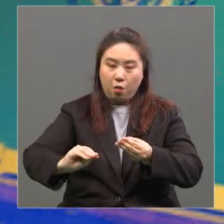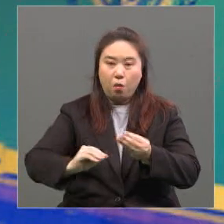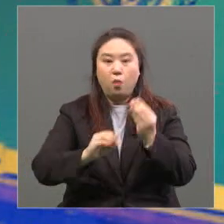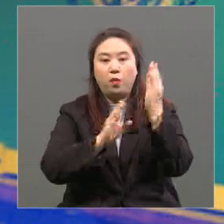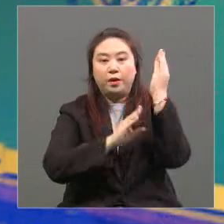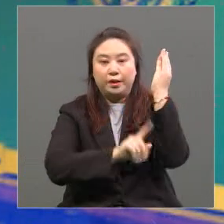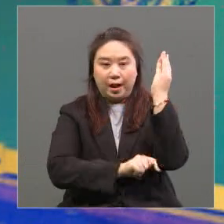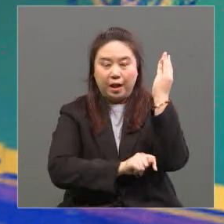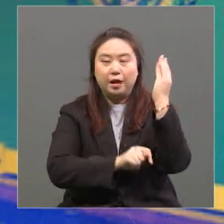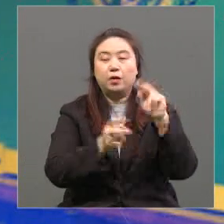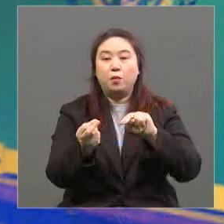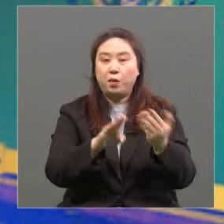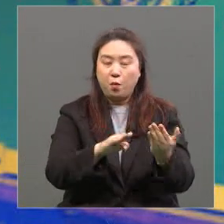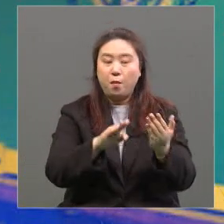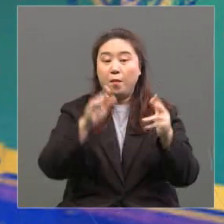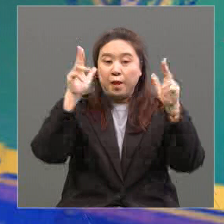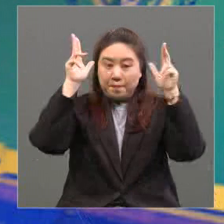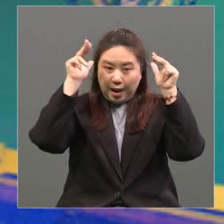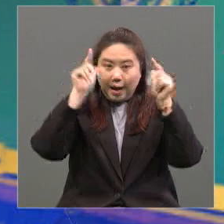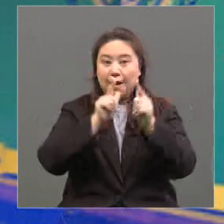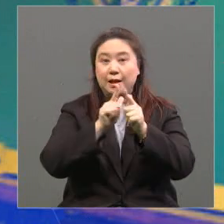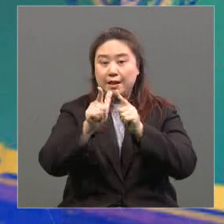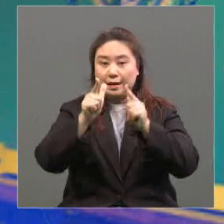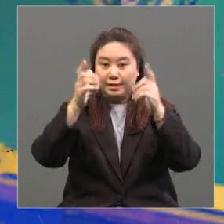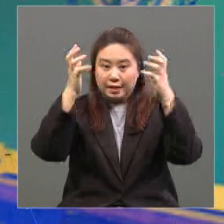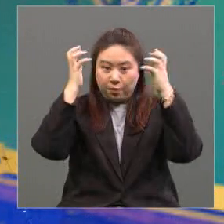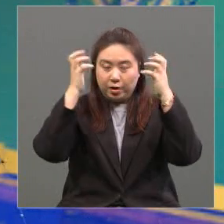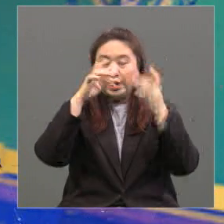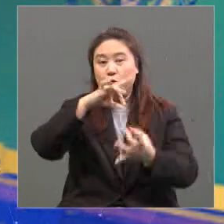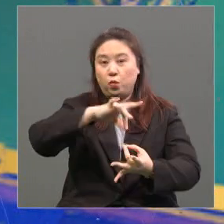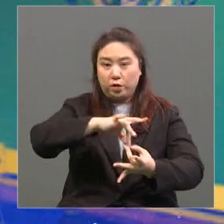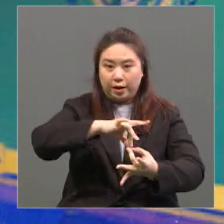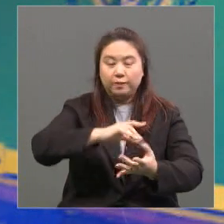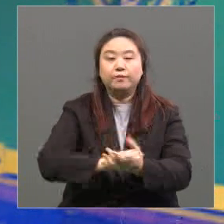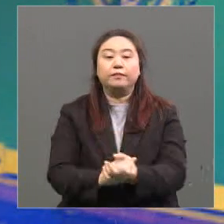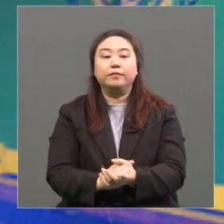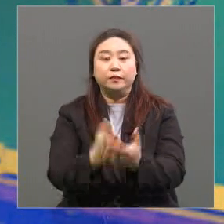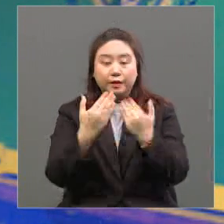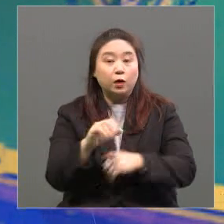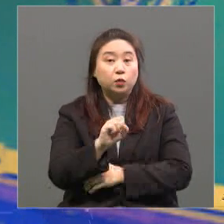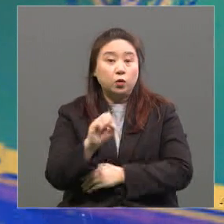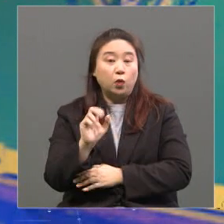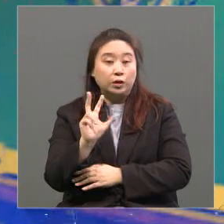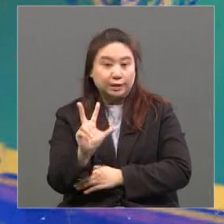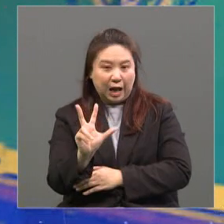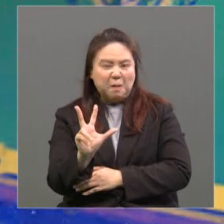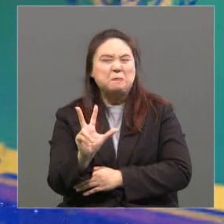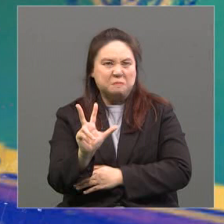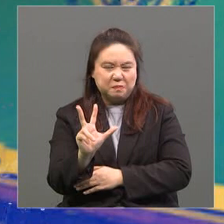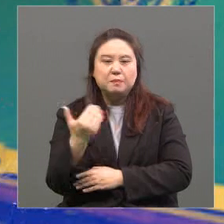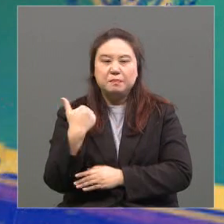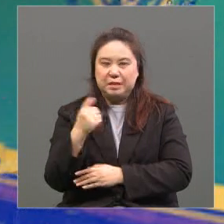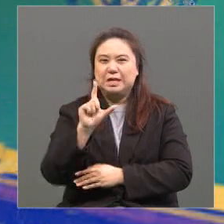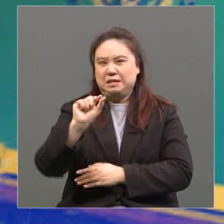รังนครพนมลำปางเลยสระบุรีแล้วก็สุโขทัยค่ะ ส่วนจังหวัดที่มีส.ส.3คนเนี่ยมากหน่อยนะคะ